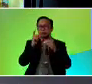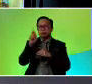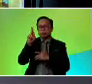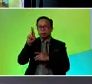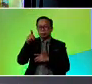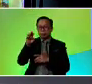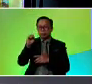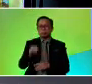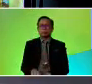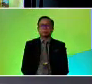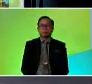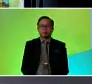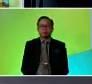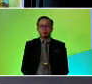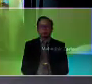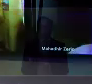PM